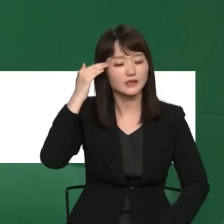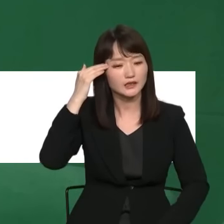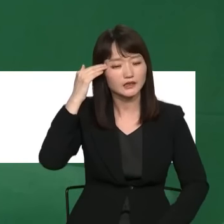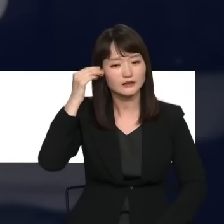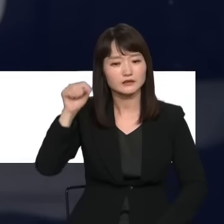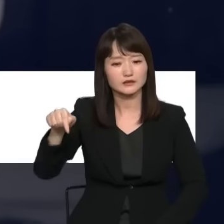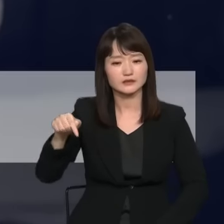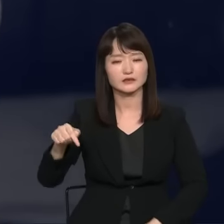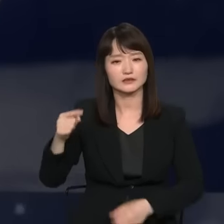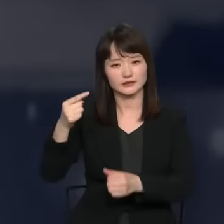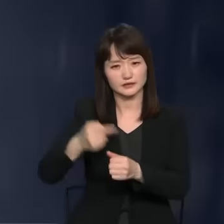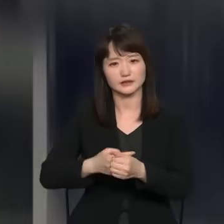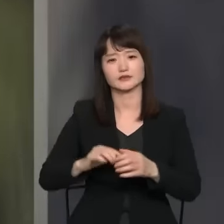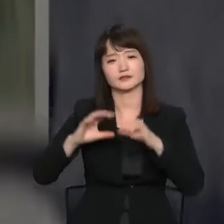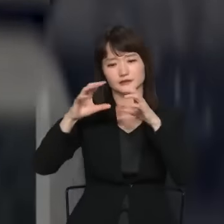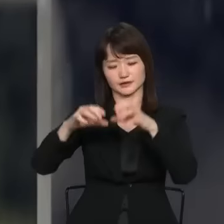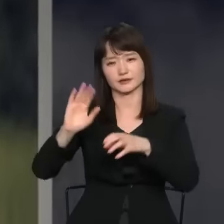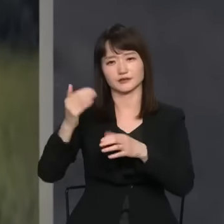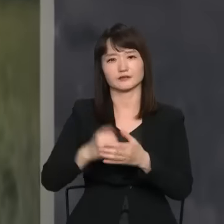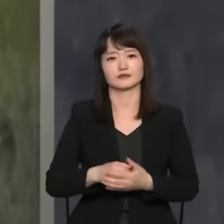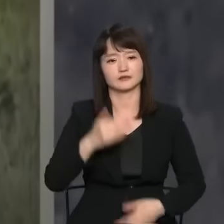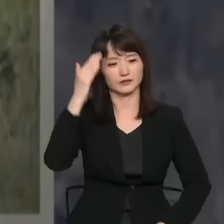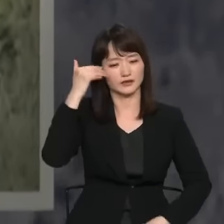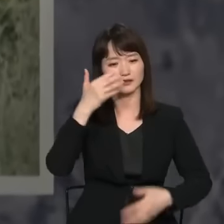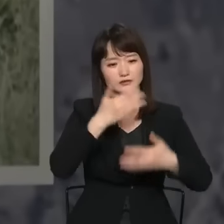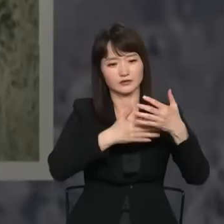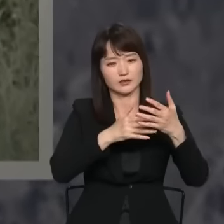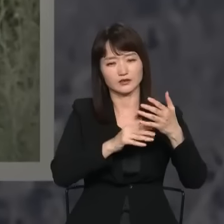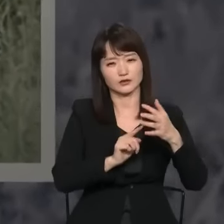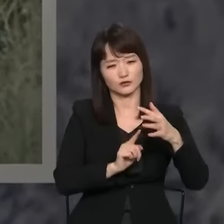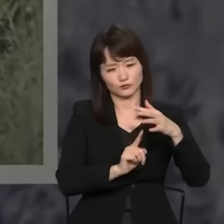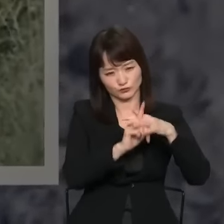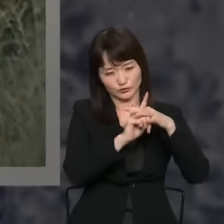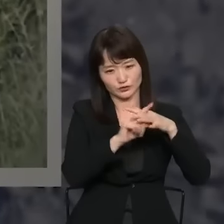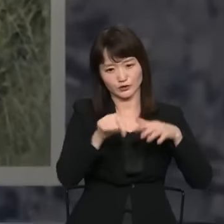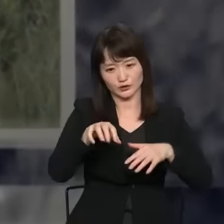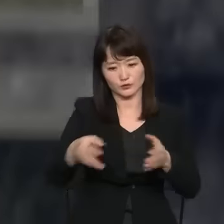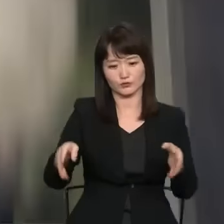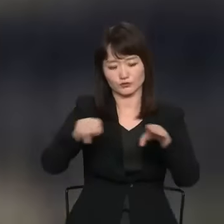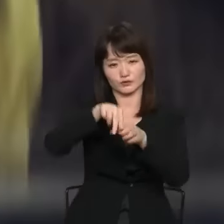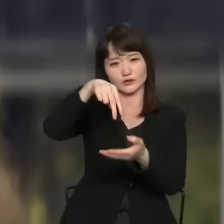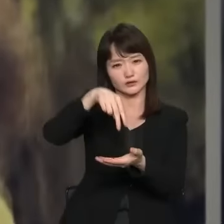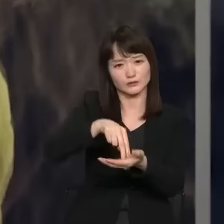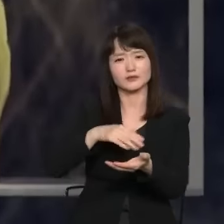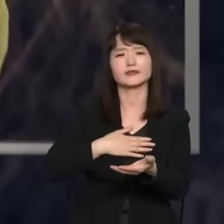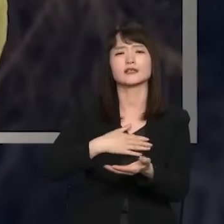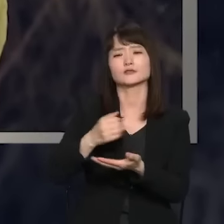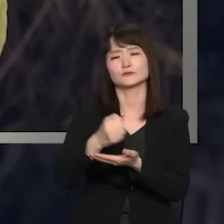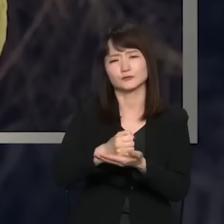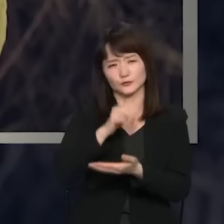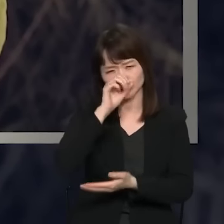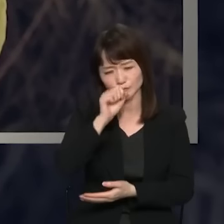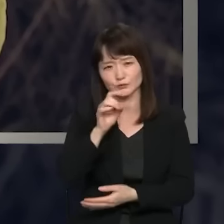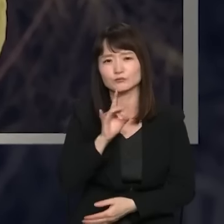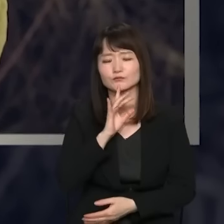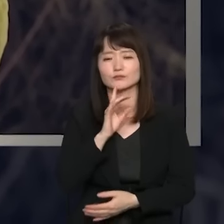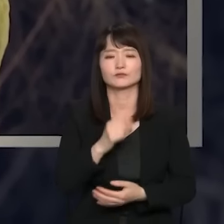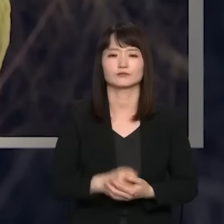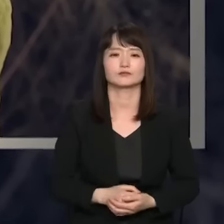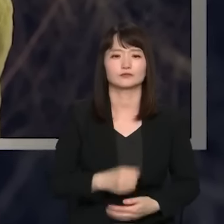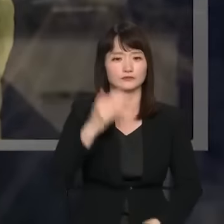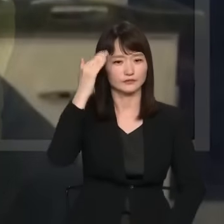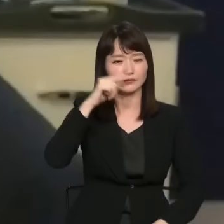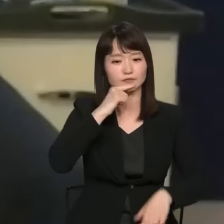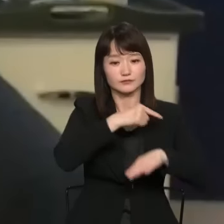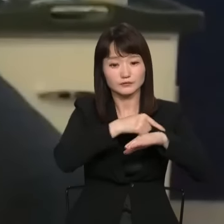거고 요새는. 높아진 한국 영화 위상 덕분에 이 자리에 서게 됐다며 운이 좋을 뿐이라고 거듭 강조합니다. 한국계